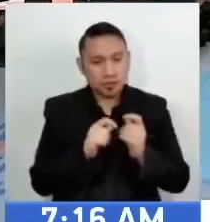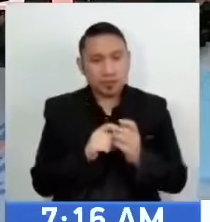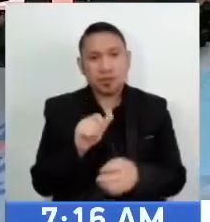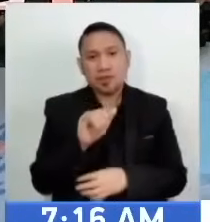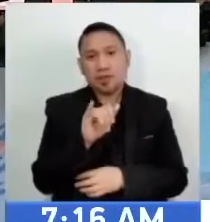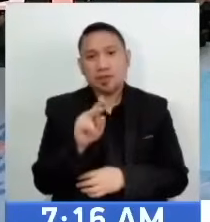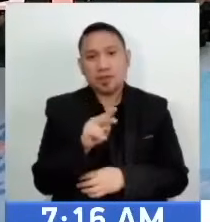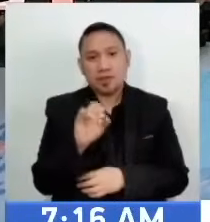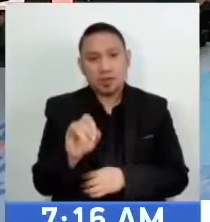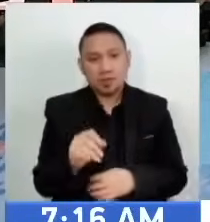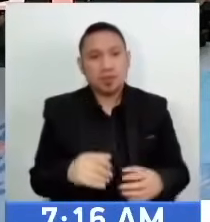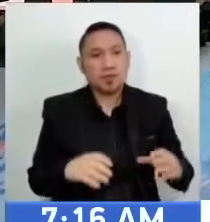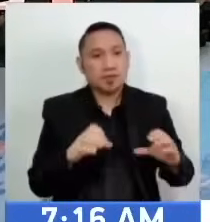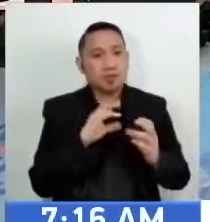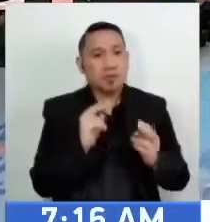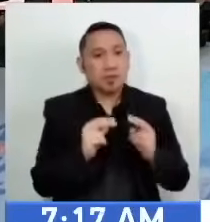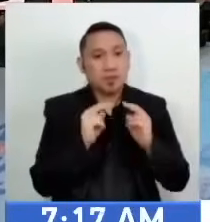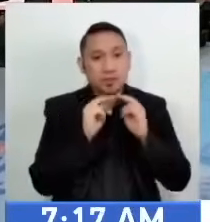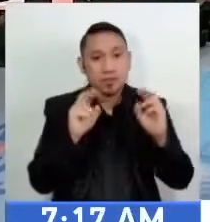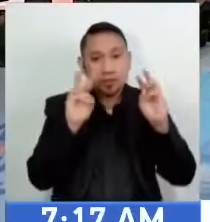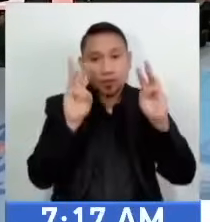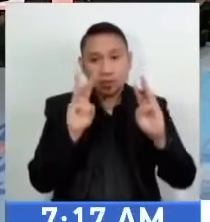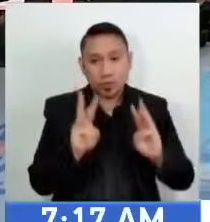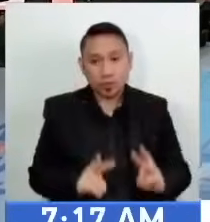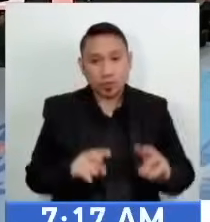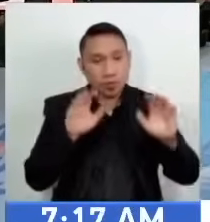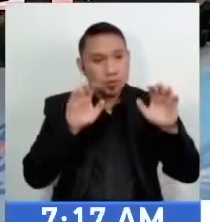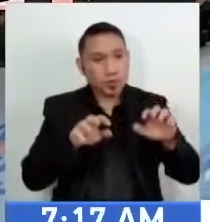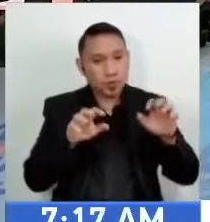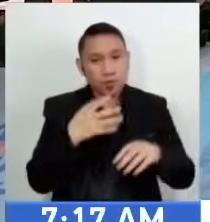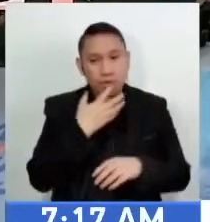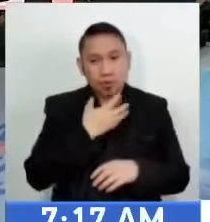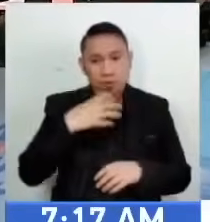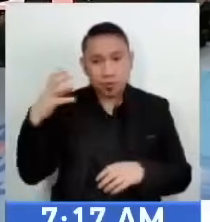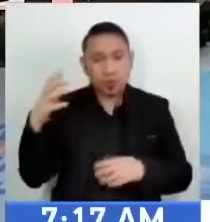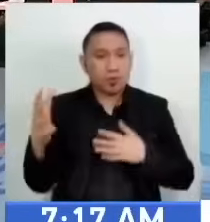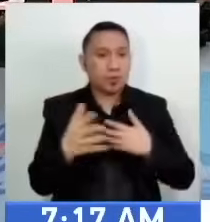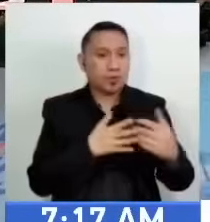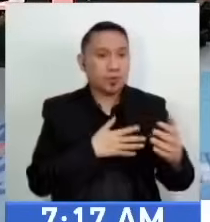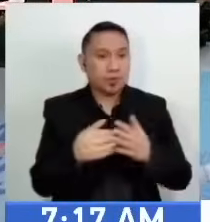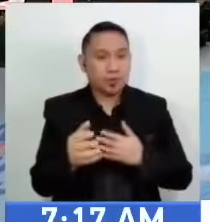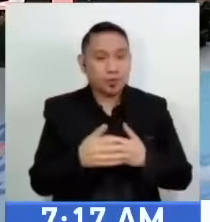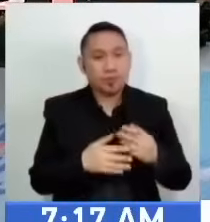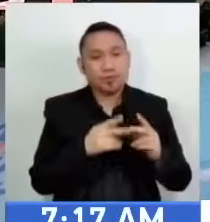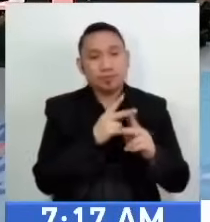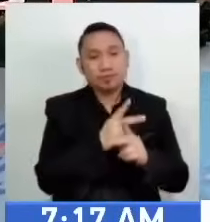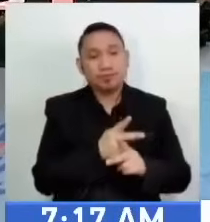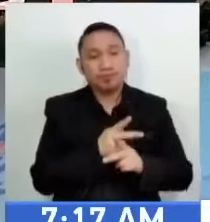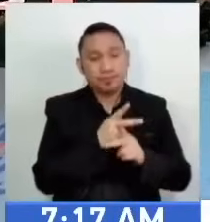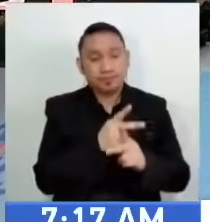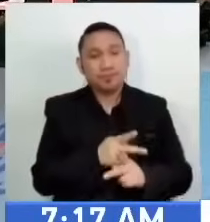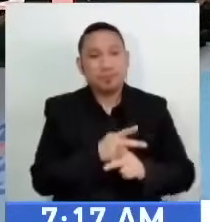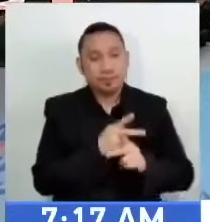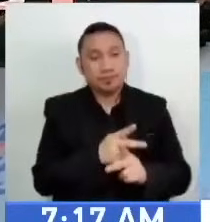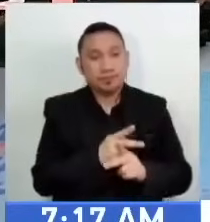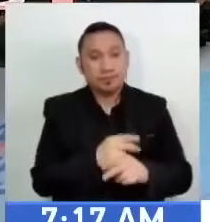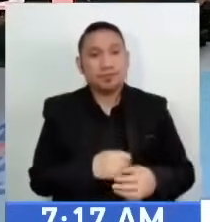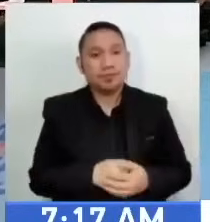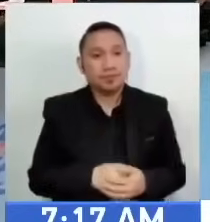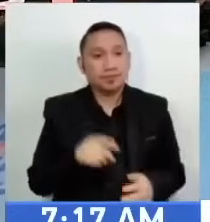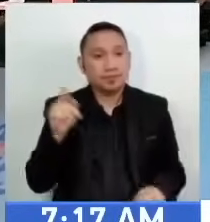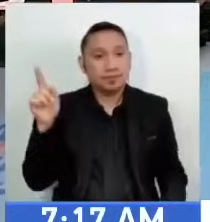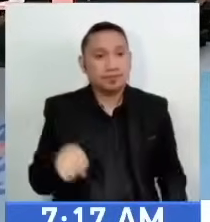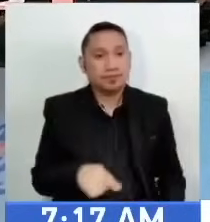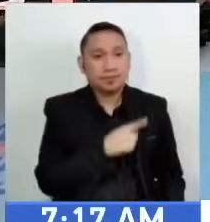GMA Integrated News Weather Center. Maasahan, ano man ang panahon, know the weather before you go para mark safe